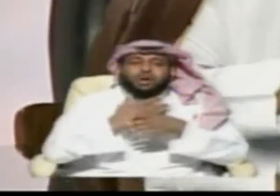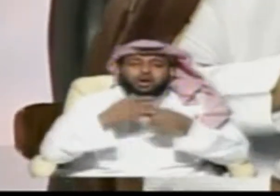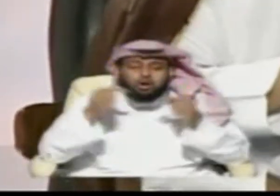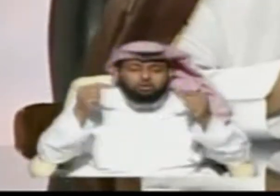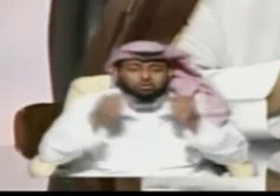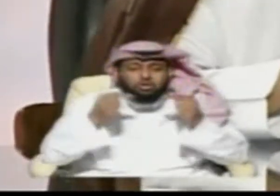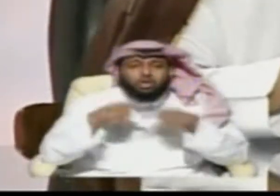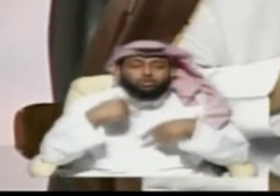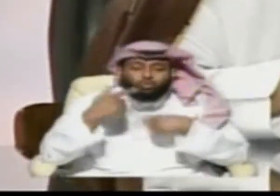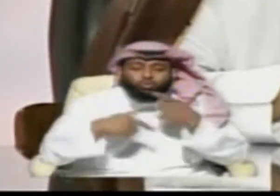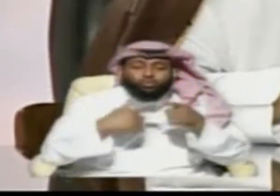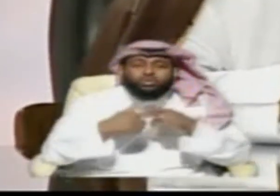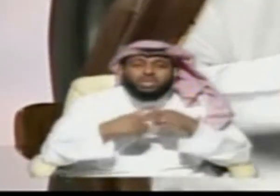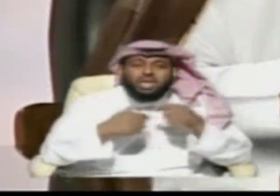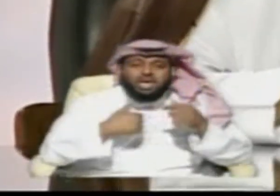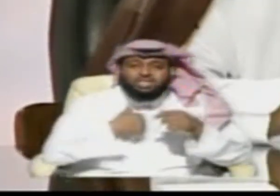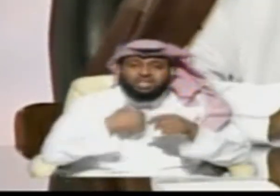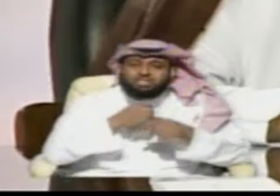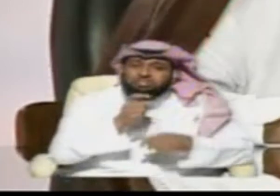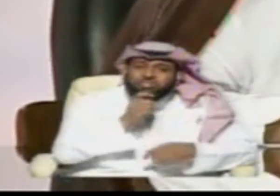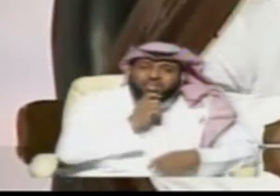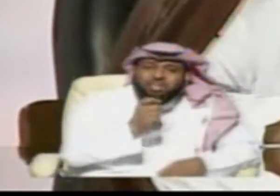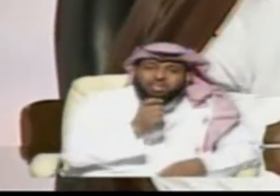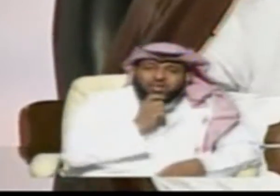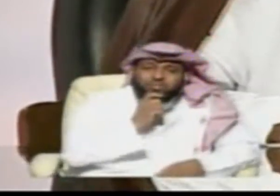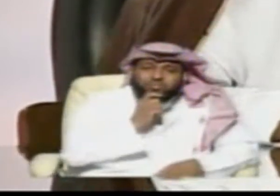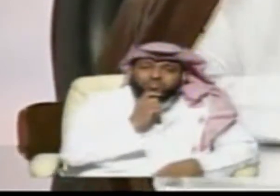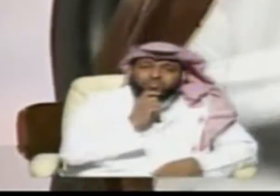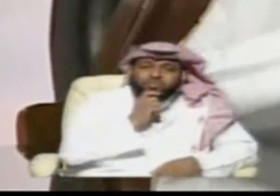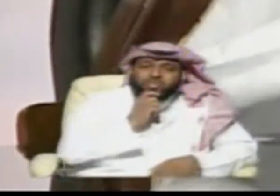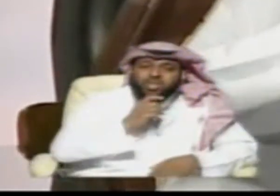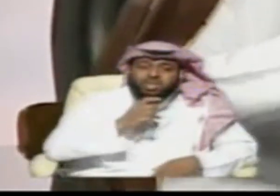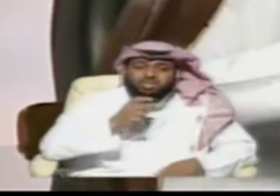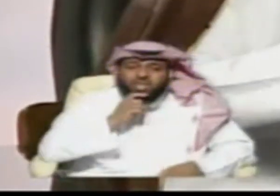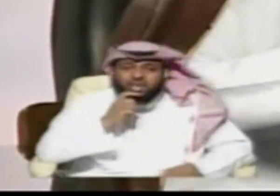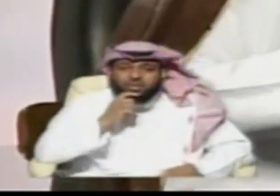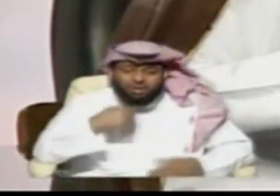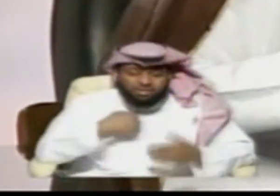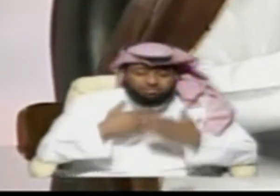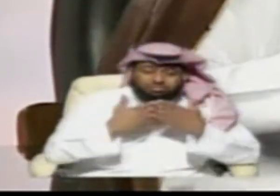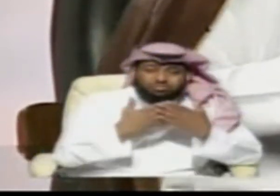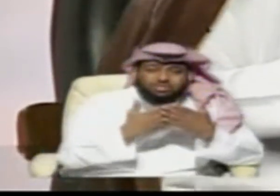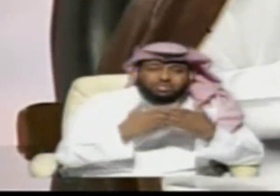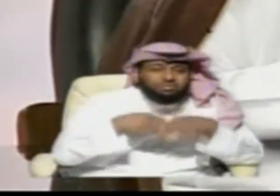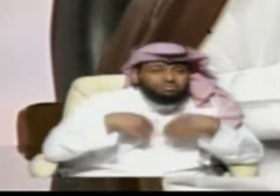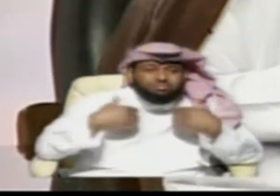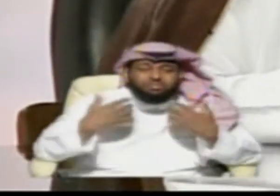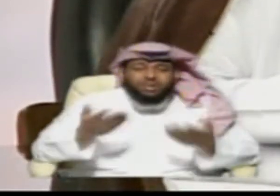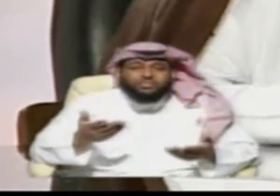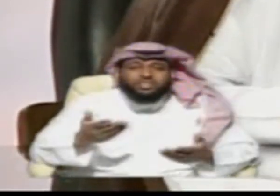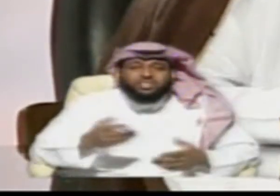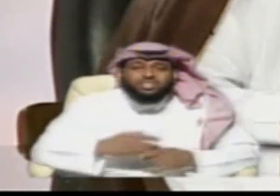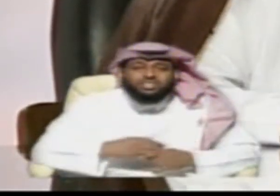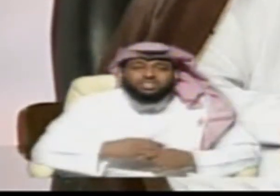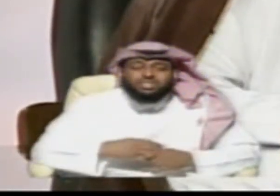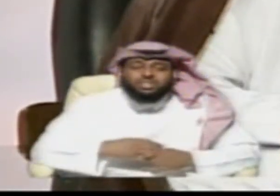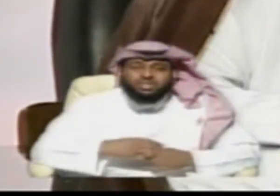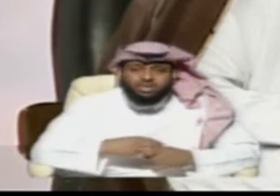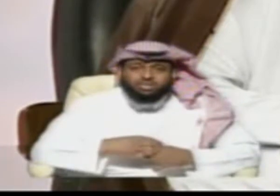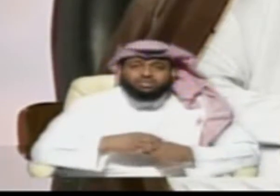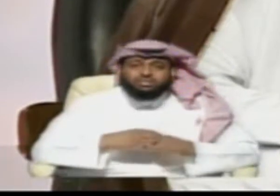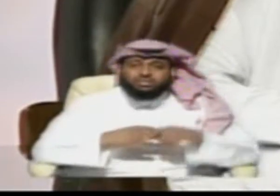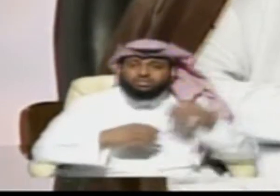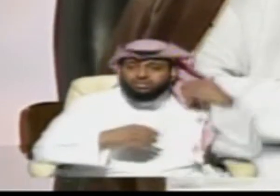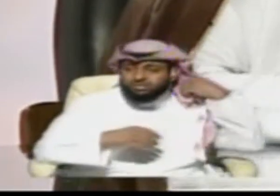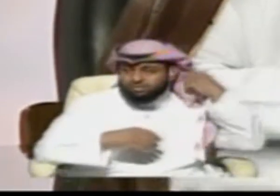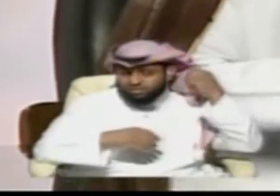كنا عجزنا عن أن ننصر فلنسكت، هذا أقل ما يكون من من من من من